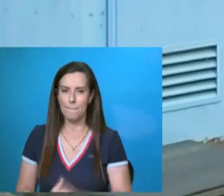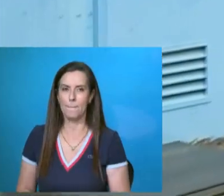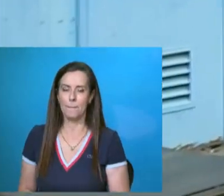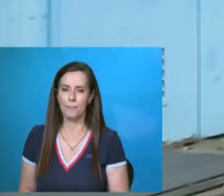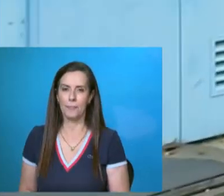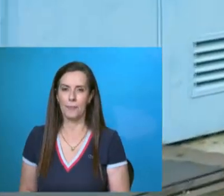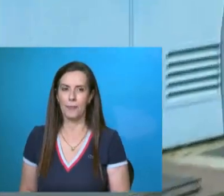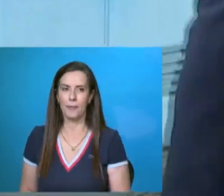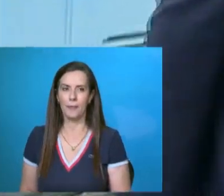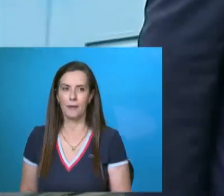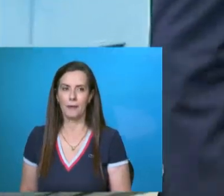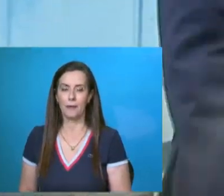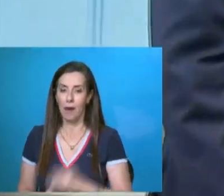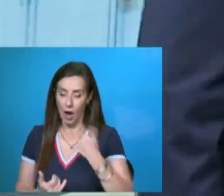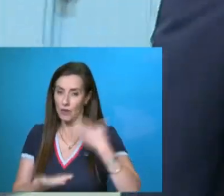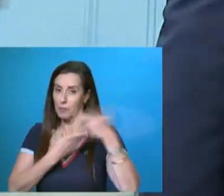everybody.